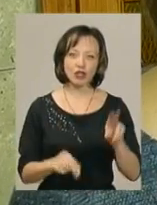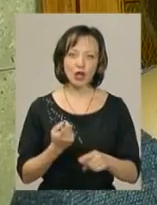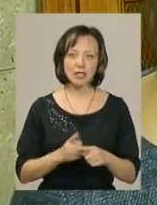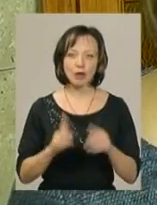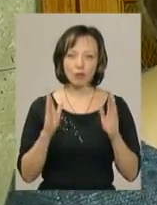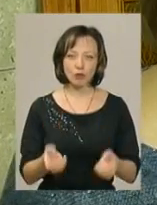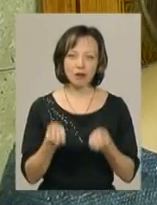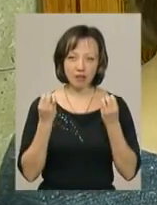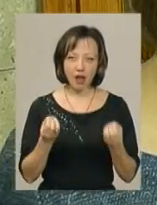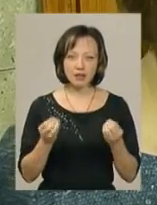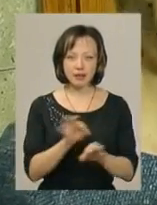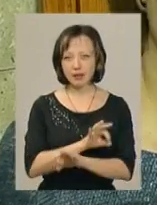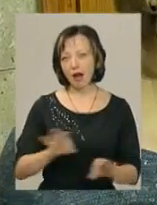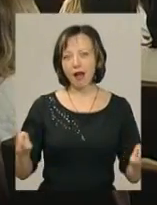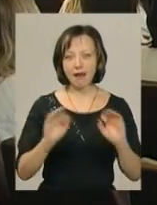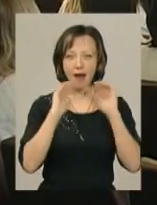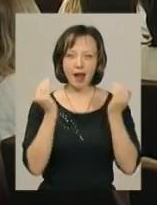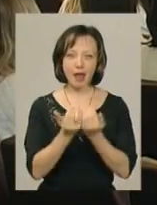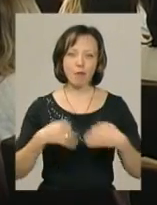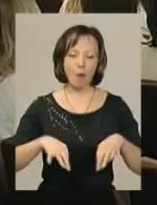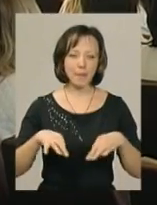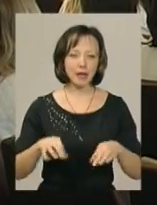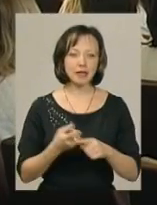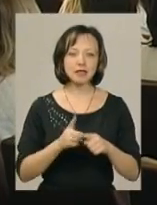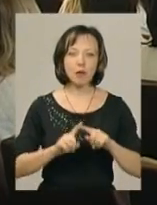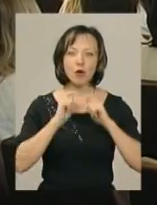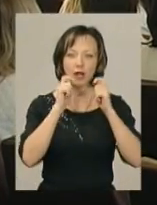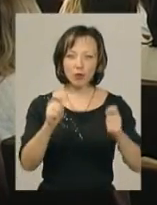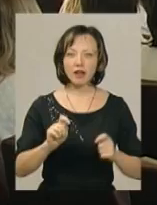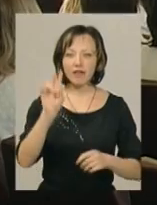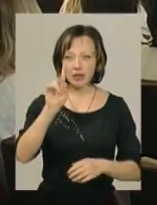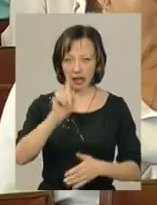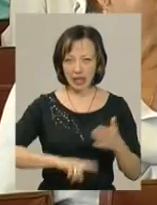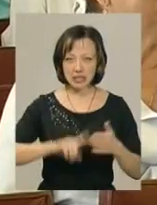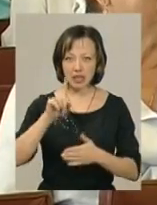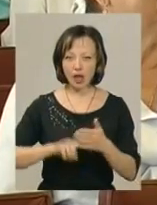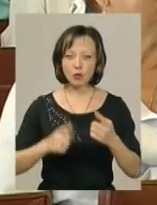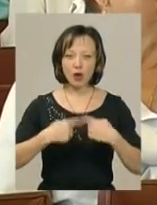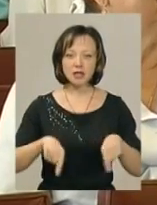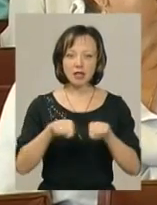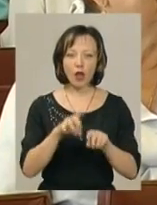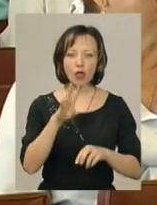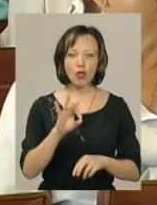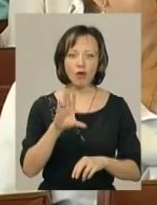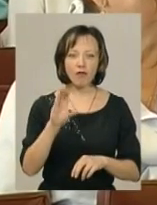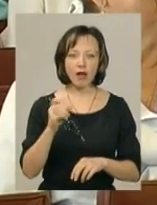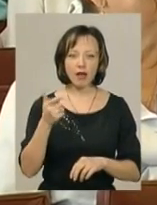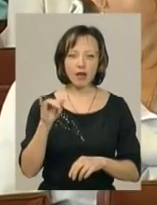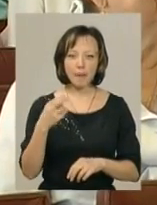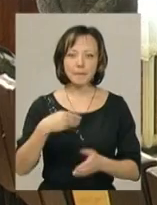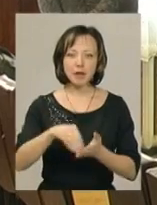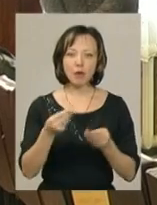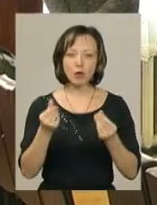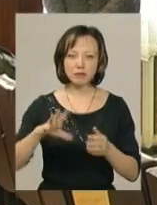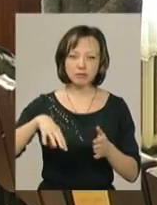класний, ідеальний реанімобіль. Рейнімобіль – це подарунок від християнської організації з Норвегії. Його придбали за кошти тамтешніх